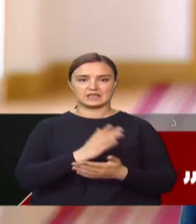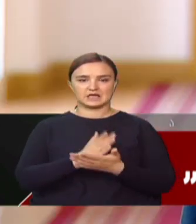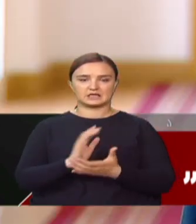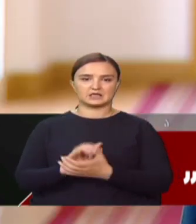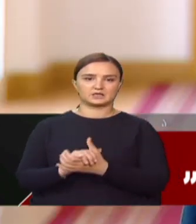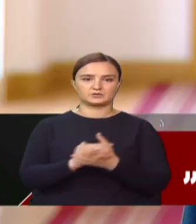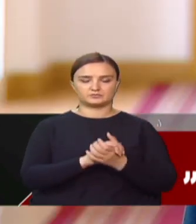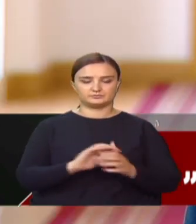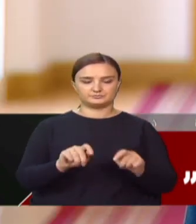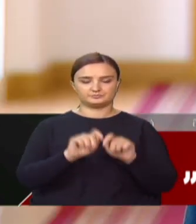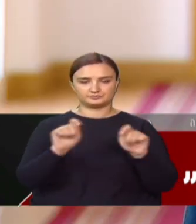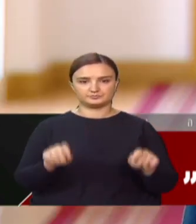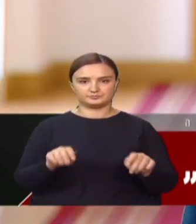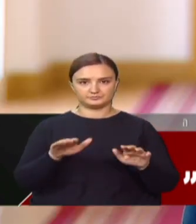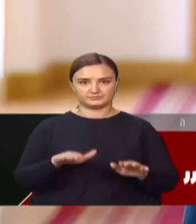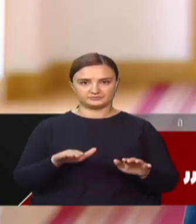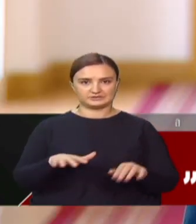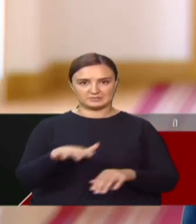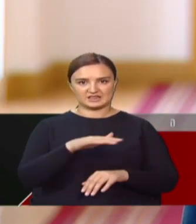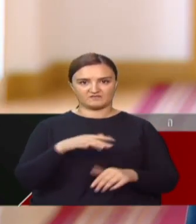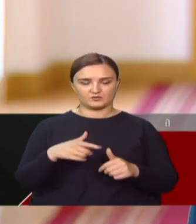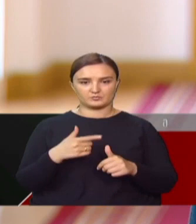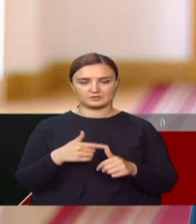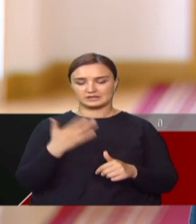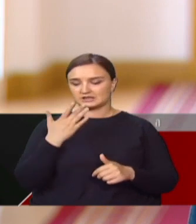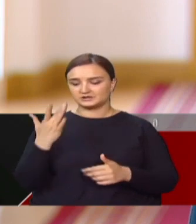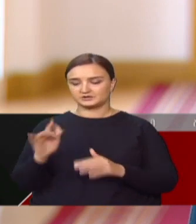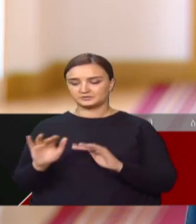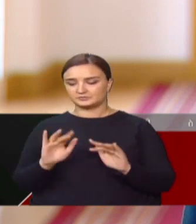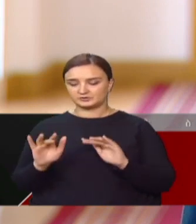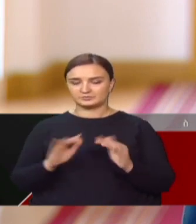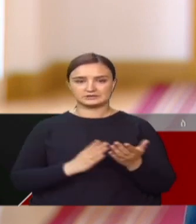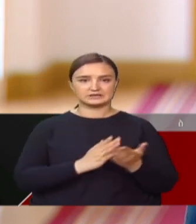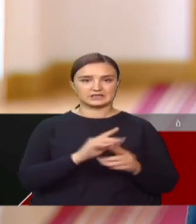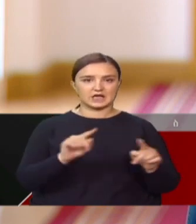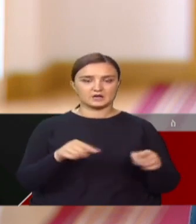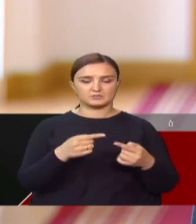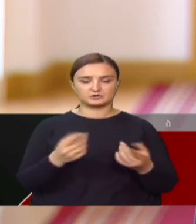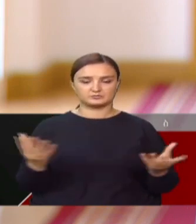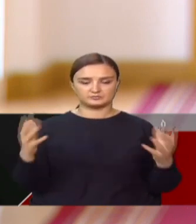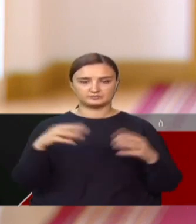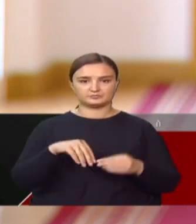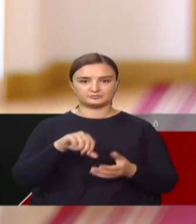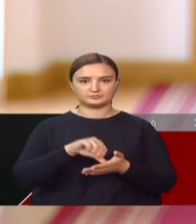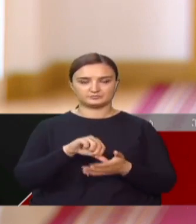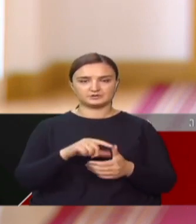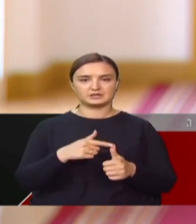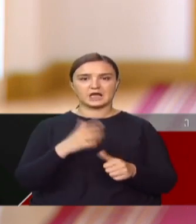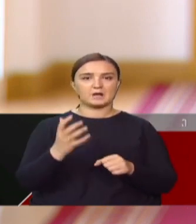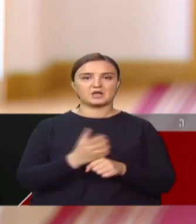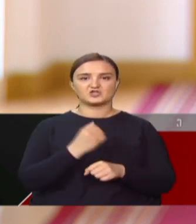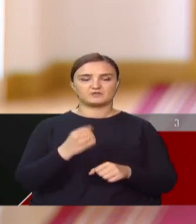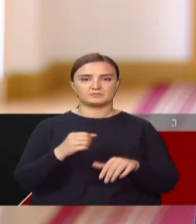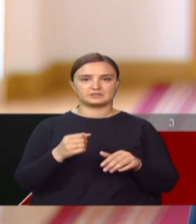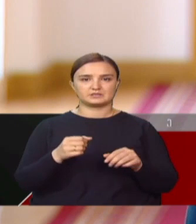დაფუძნდა პლატფორმა ნაციონალური მოძრაობისა და სტრატეგია აღმაშენებლის მონაწილეობით, ამას ჩვენ პირობითად დავარქვით გამარჯვების პლატფორმა.